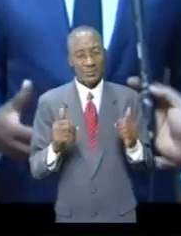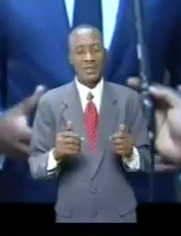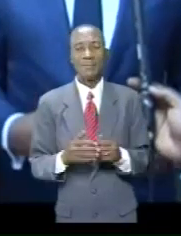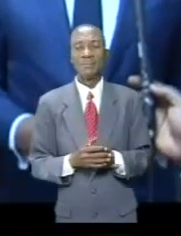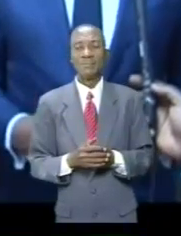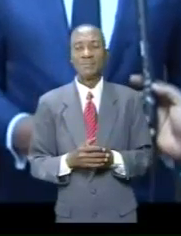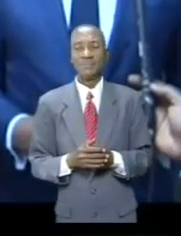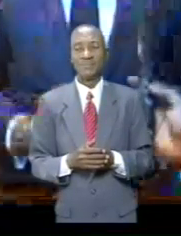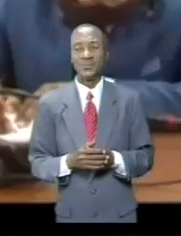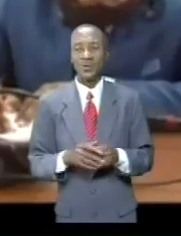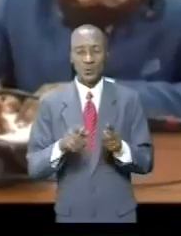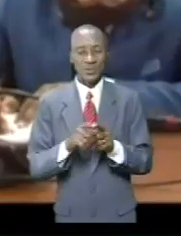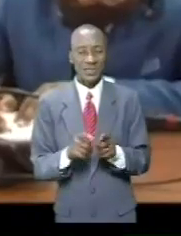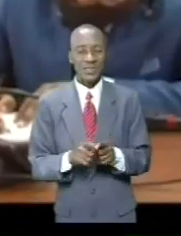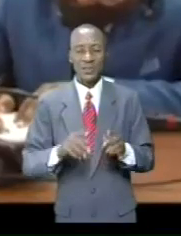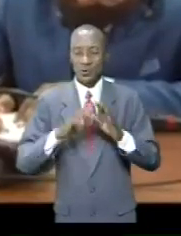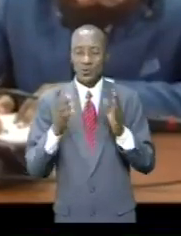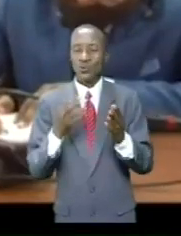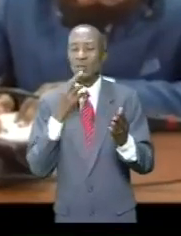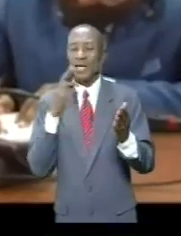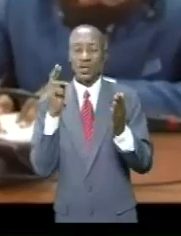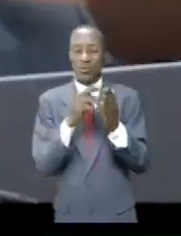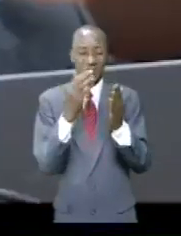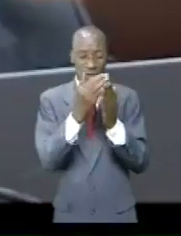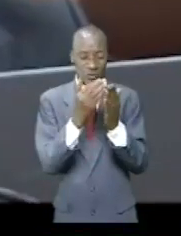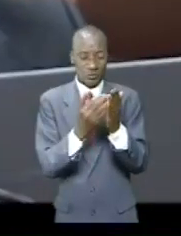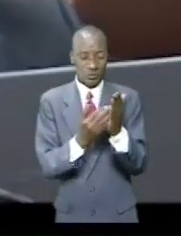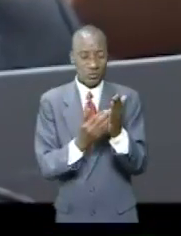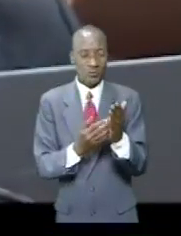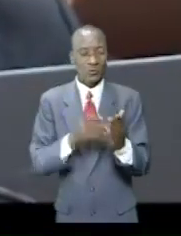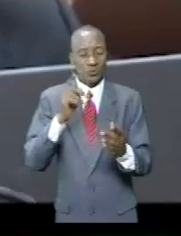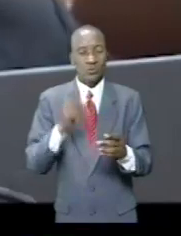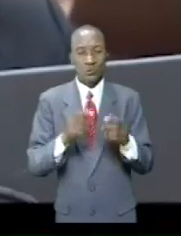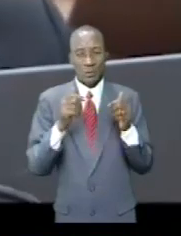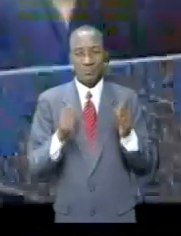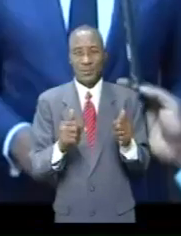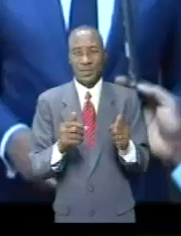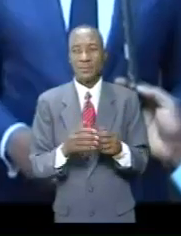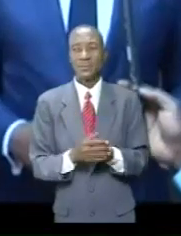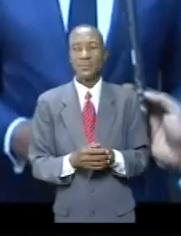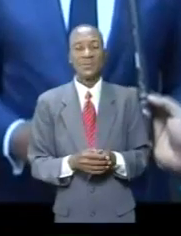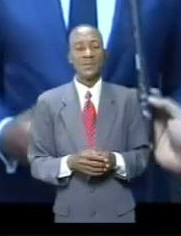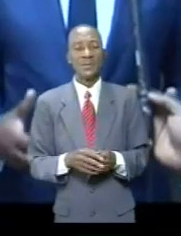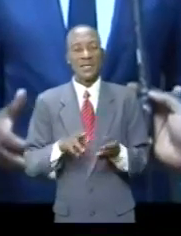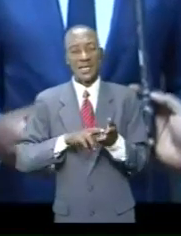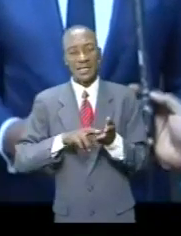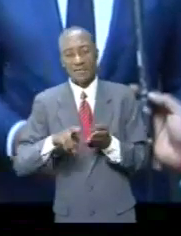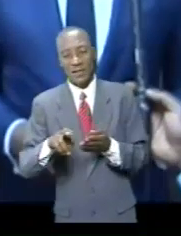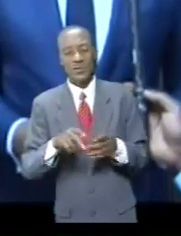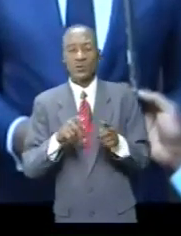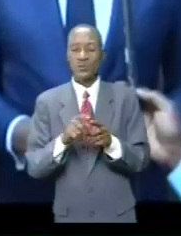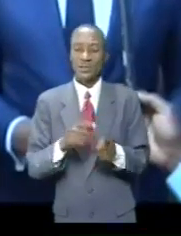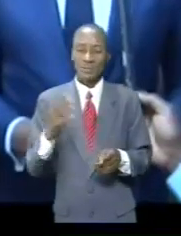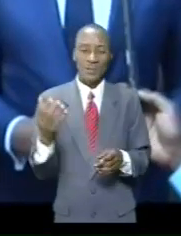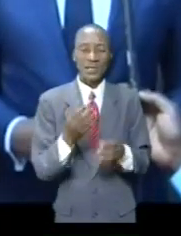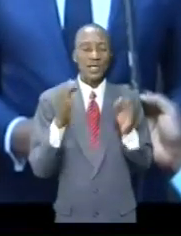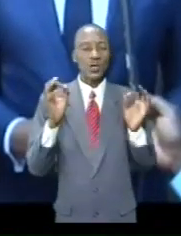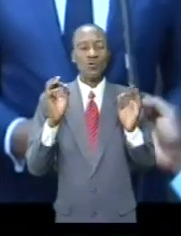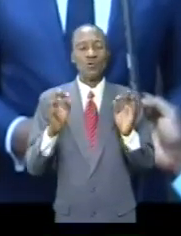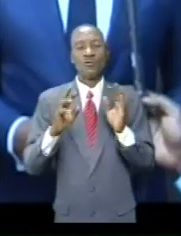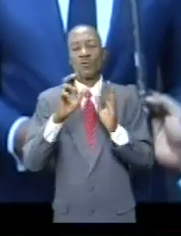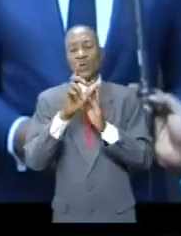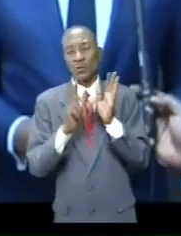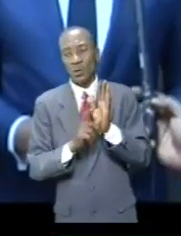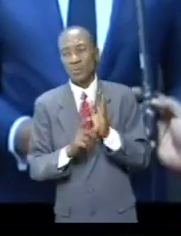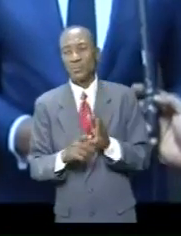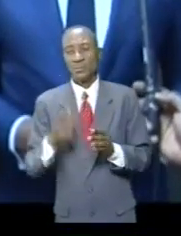débouche sur des recommandations pertinentes pour soit mener des réformes, soit prendre de nouvelles réglementations pour